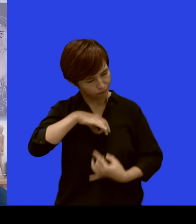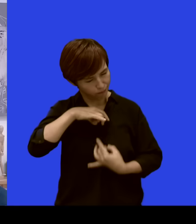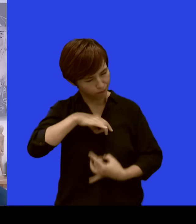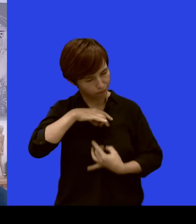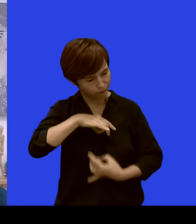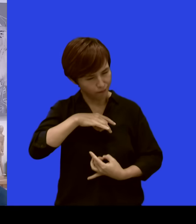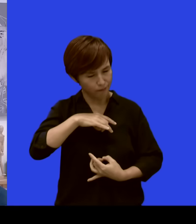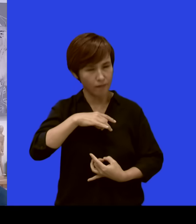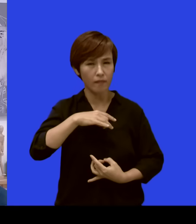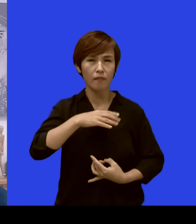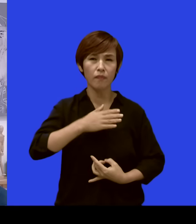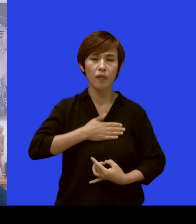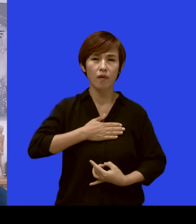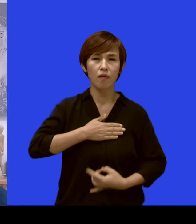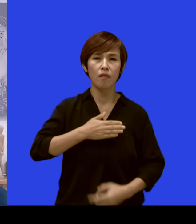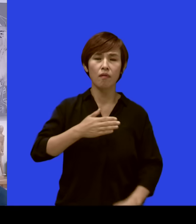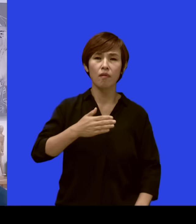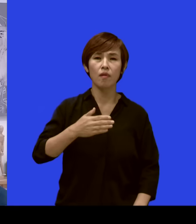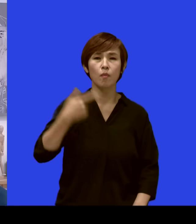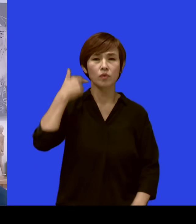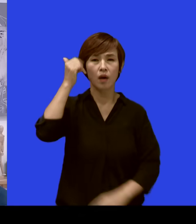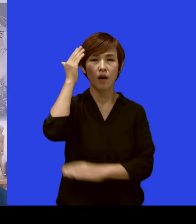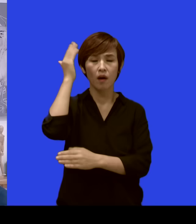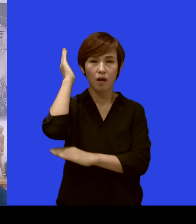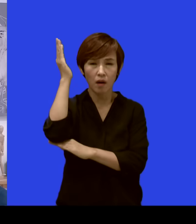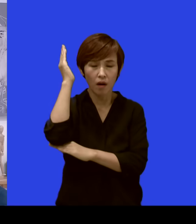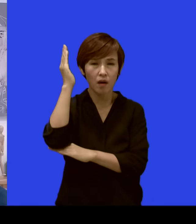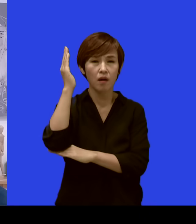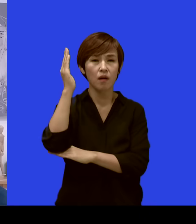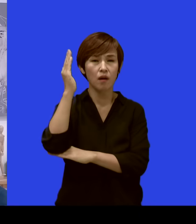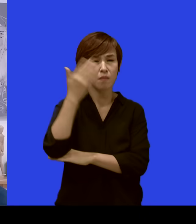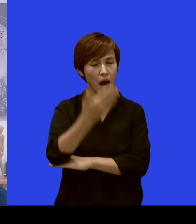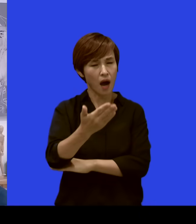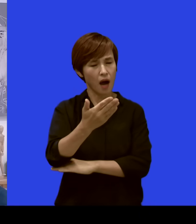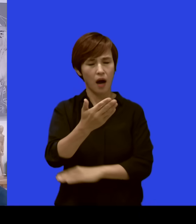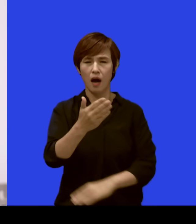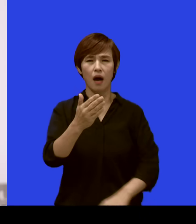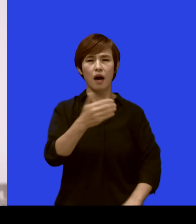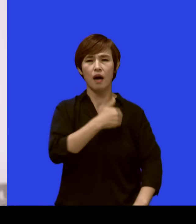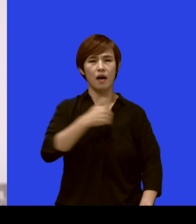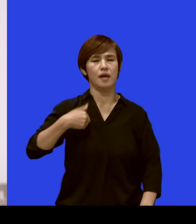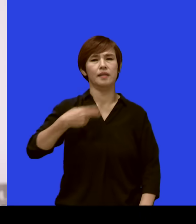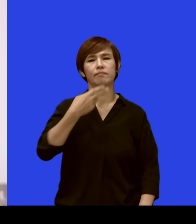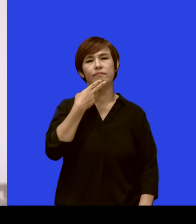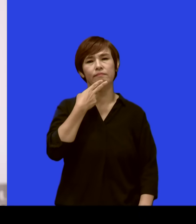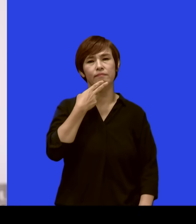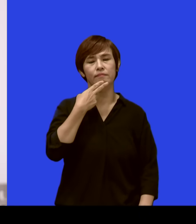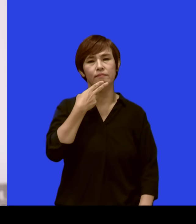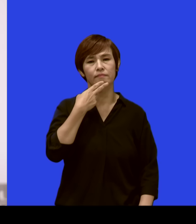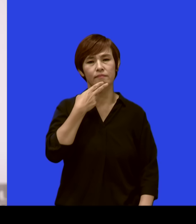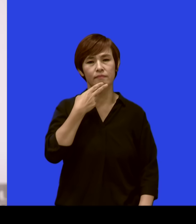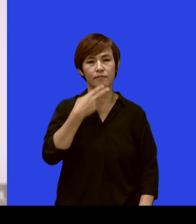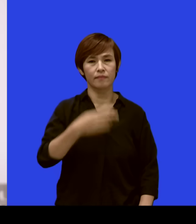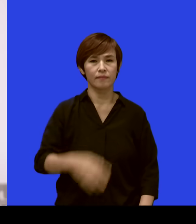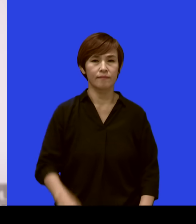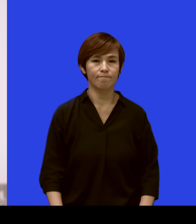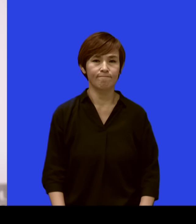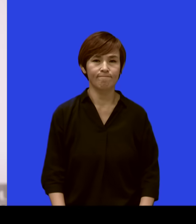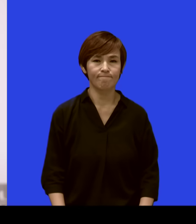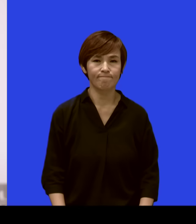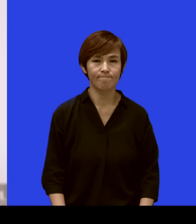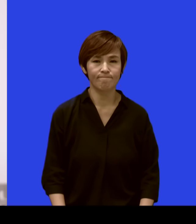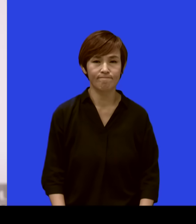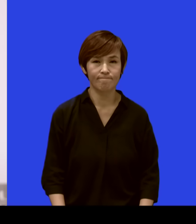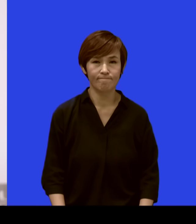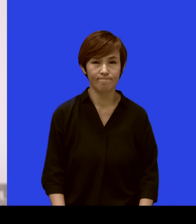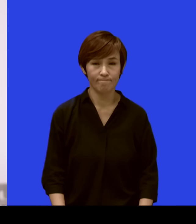강대상에서 예수님에게 구원이 있다라는 설교를 할 자신을 잃었어요. 그러다가 나중에 물론 극적인 계기가